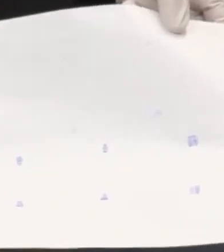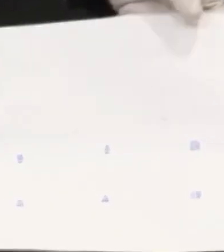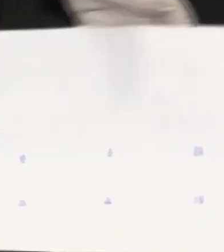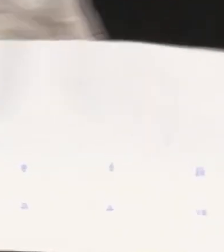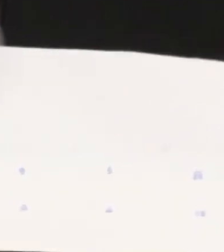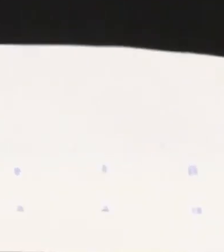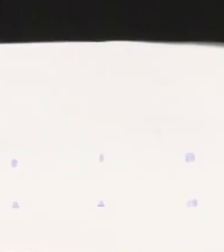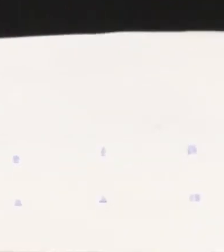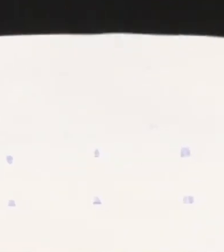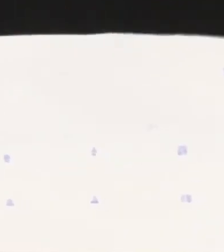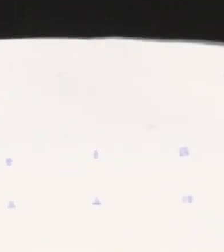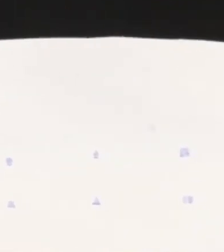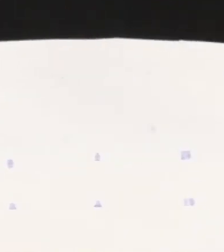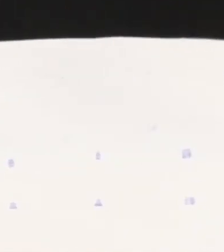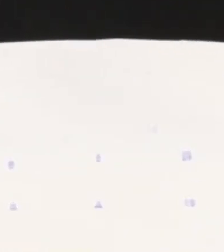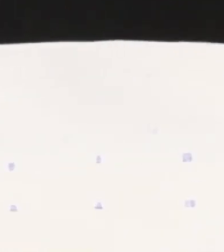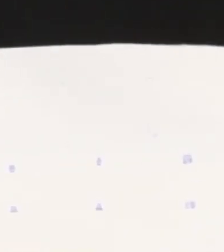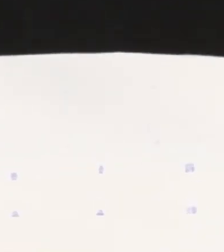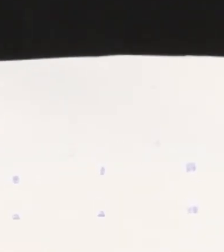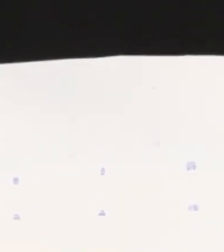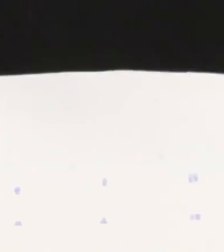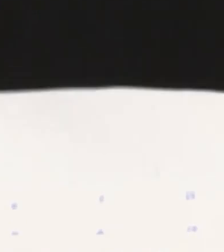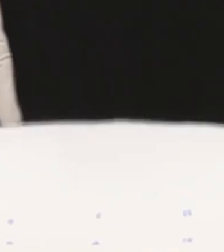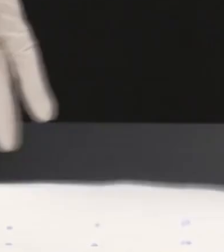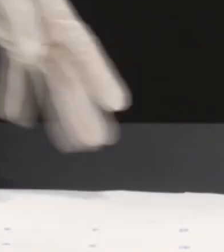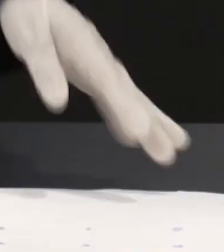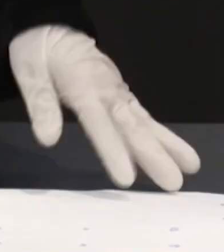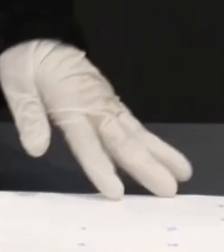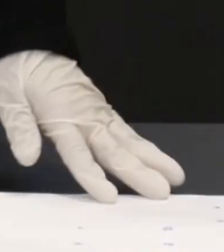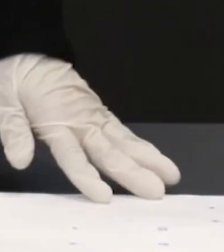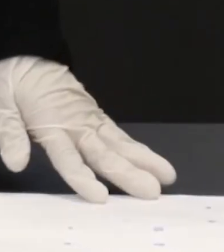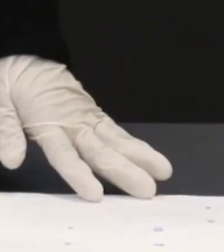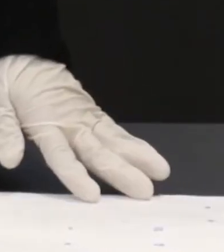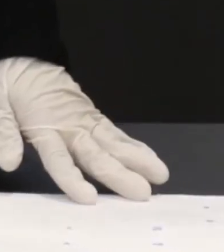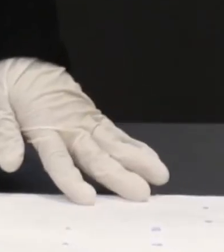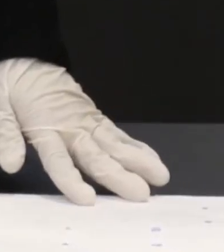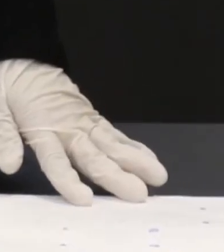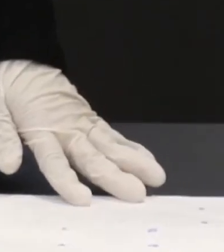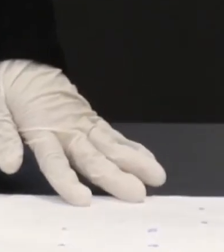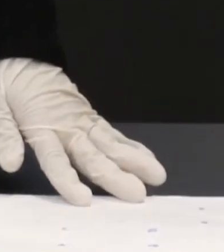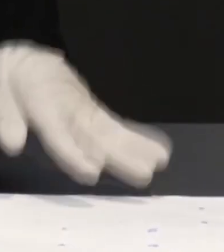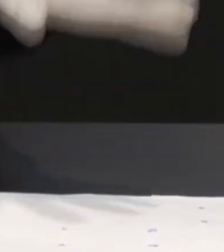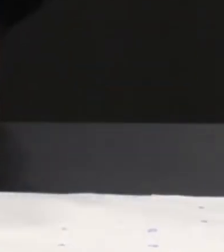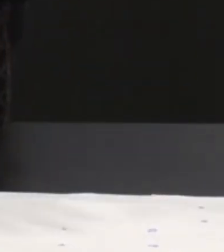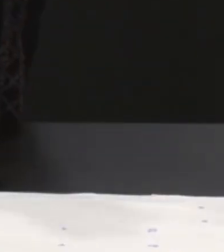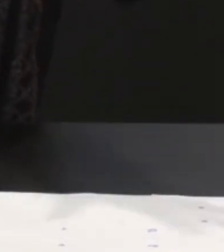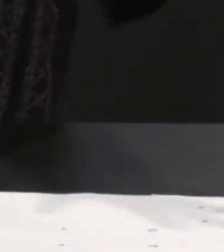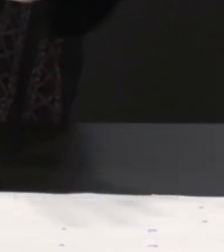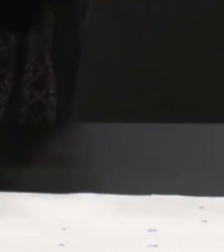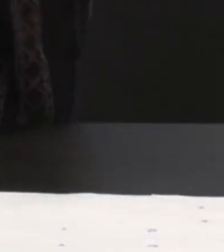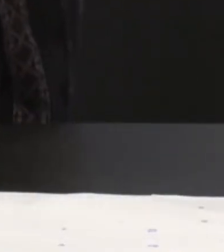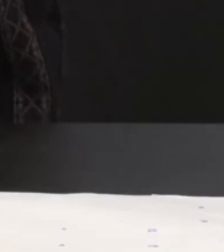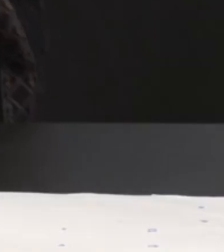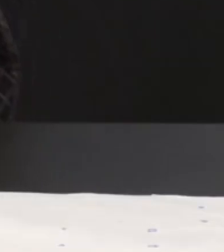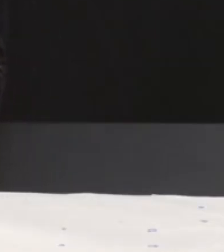عندي هنا الان ثلاث ورقات واحد اثنين لاه وصلتها بعضها مع بعض حتى ماذا حتى اتمكن من